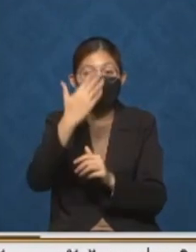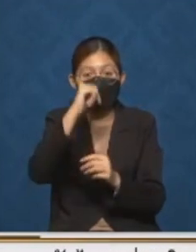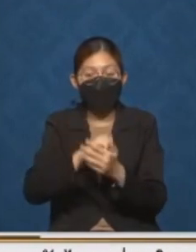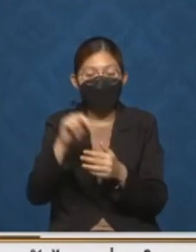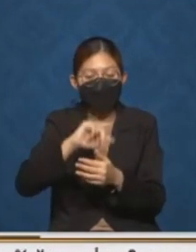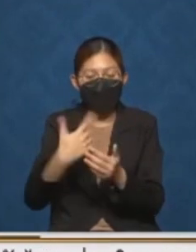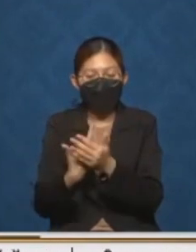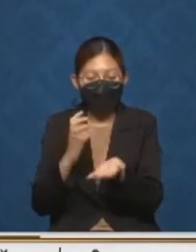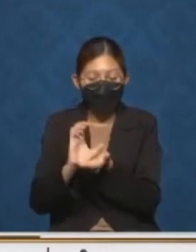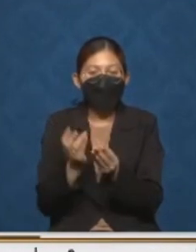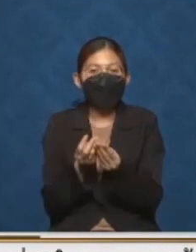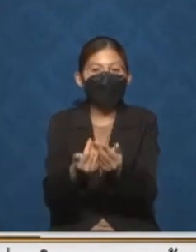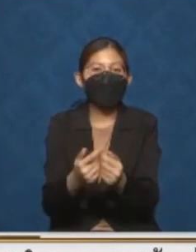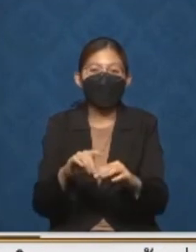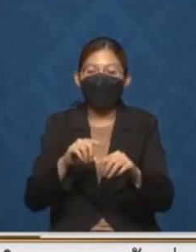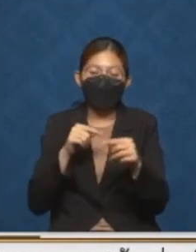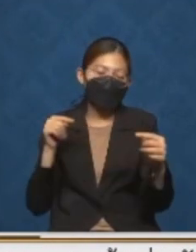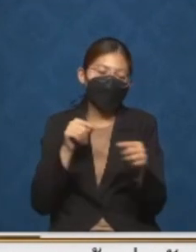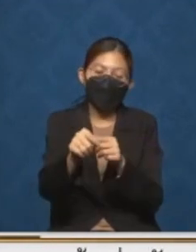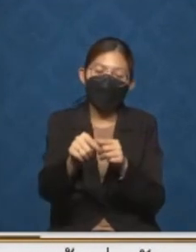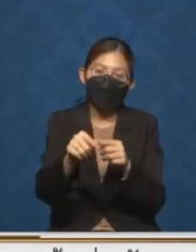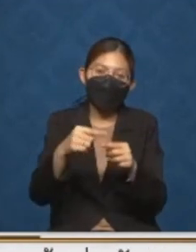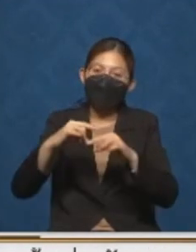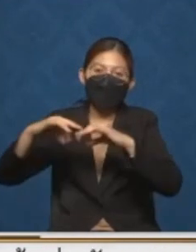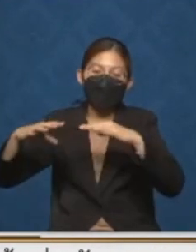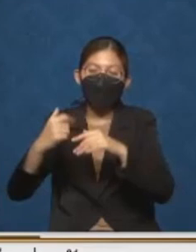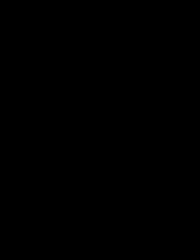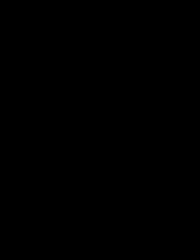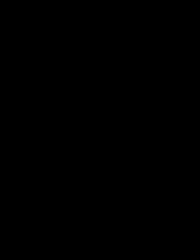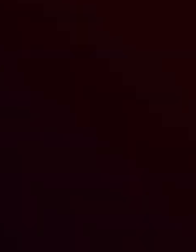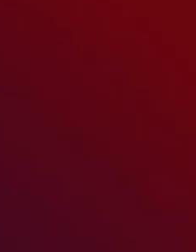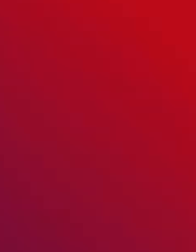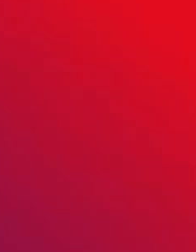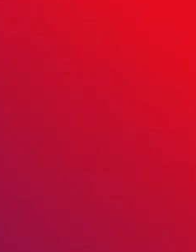บประมาณแผ่นดินอย่างไม่ตรไปตรมาครับขอขบคุณเจาประทานครั